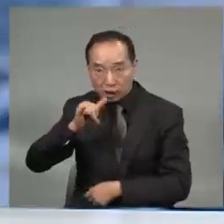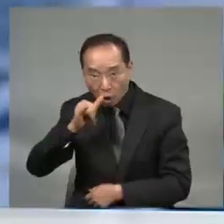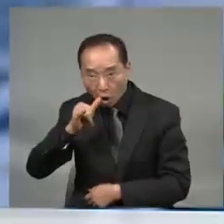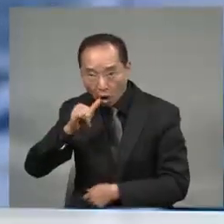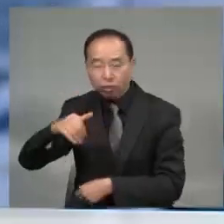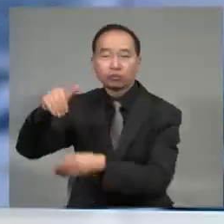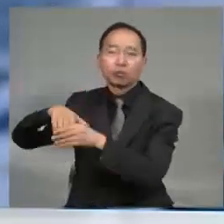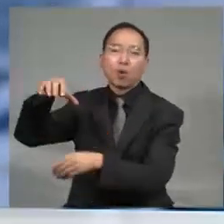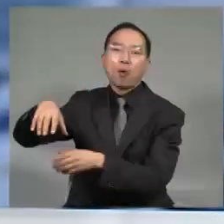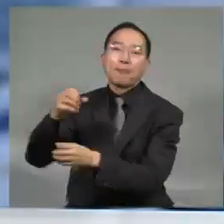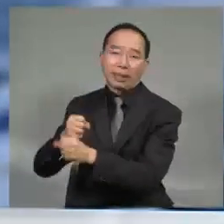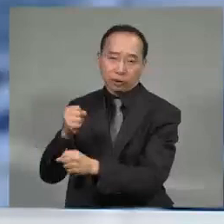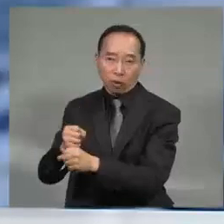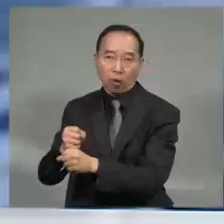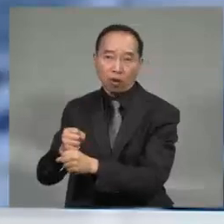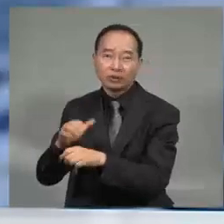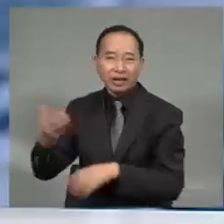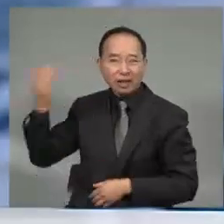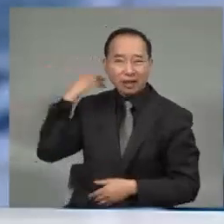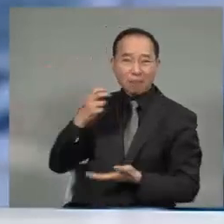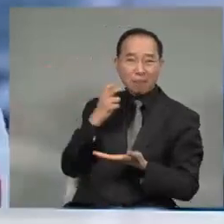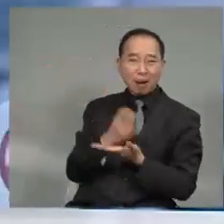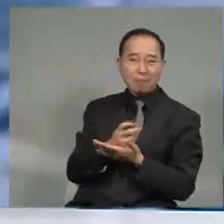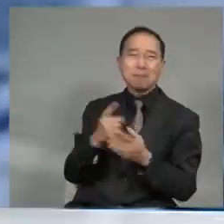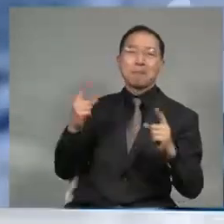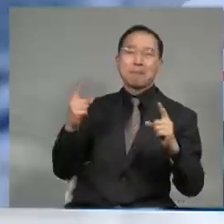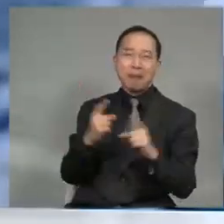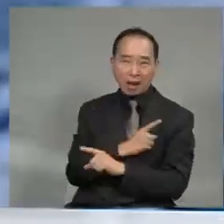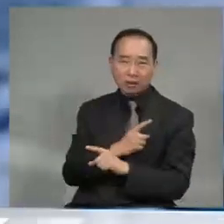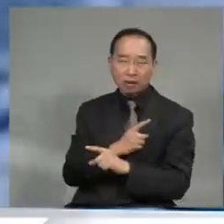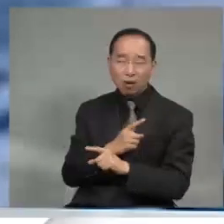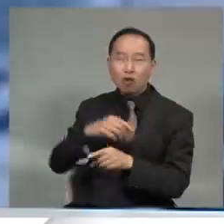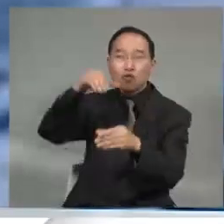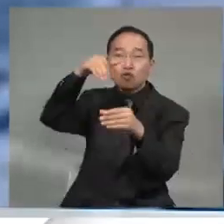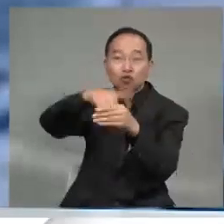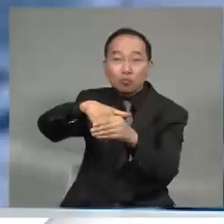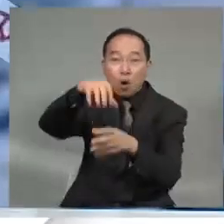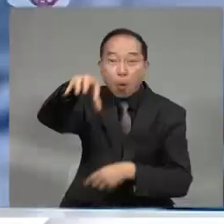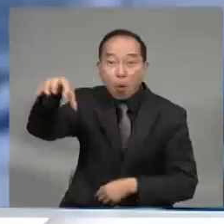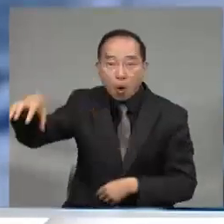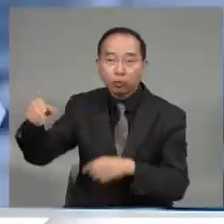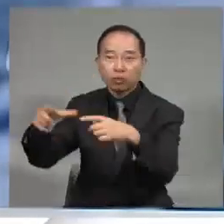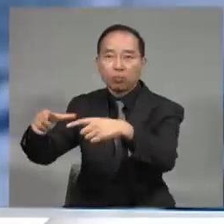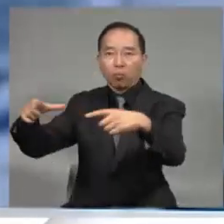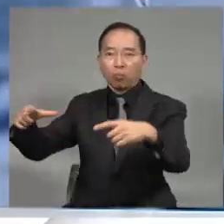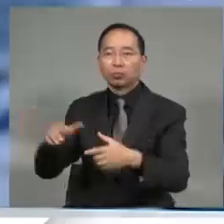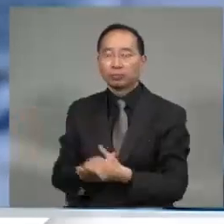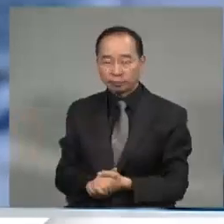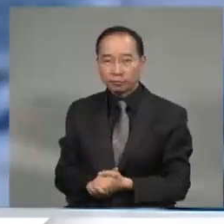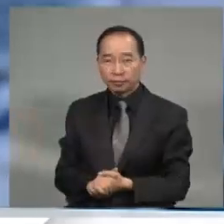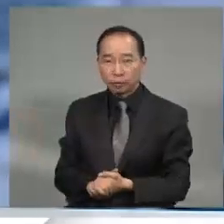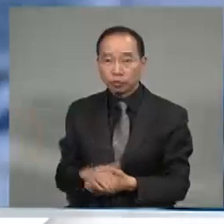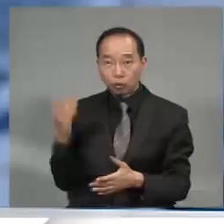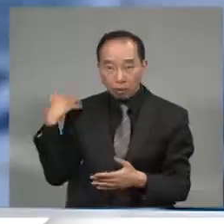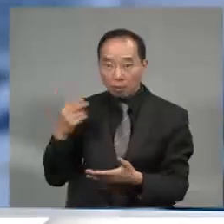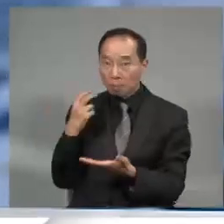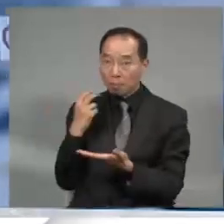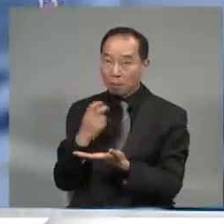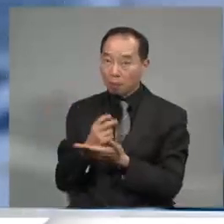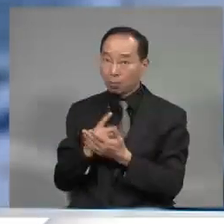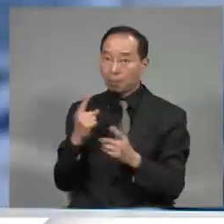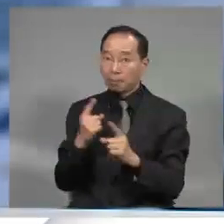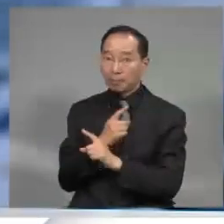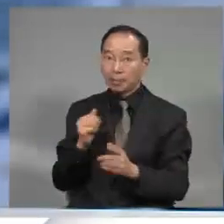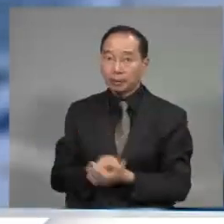추산될 때는 추가로 설치를 할 수가 있습니다. 최근 정치관계법이 개정되어서 재외투표소 추가 설치 요건이 완화가